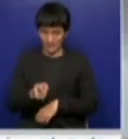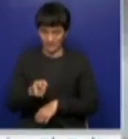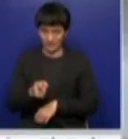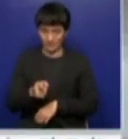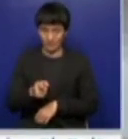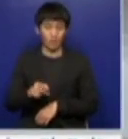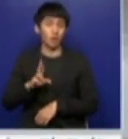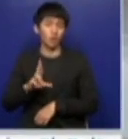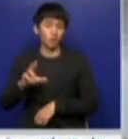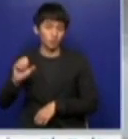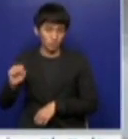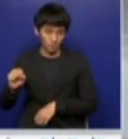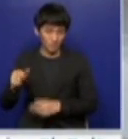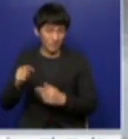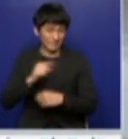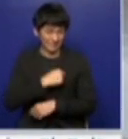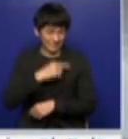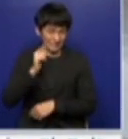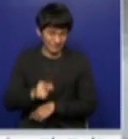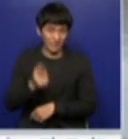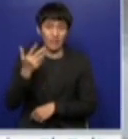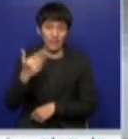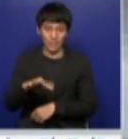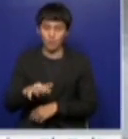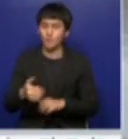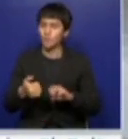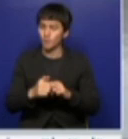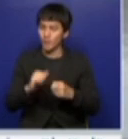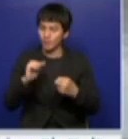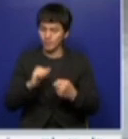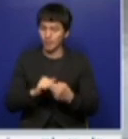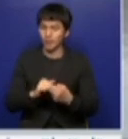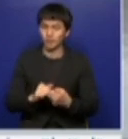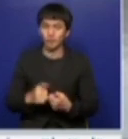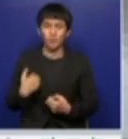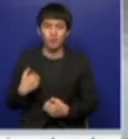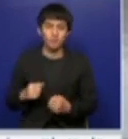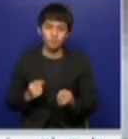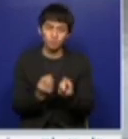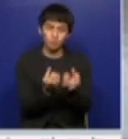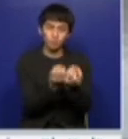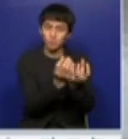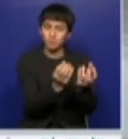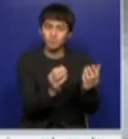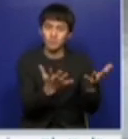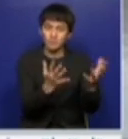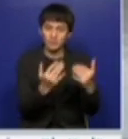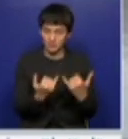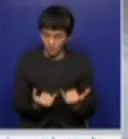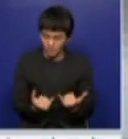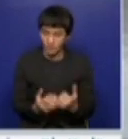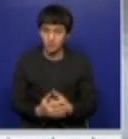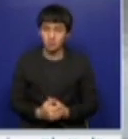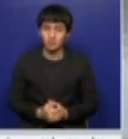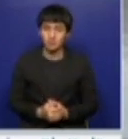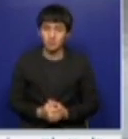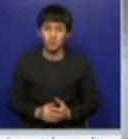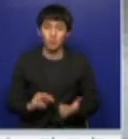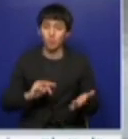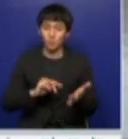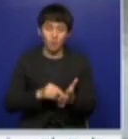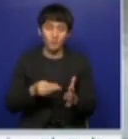วิธีและสภาแล้วเนี่ยปัญหาจะไม่เกิดขึ้นลุกลามบานปลายมาจนถึงปัจจุบันนี้